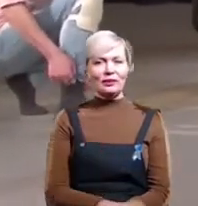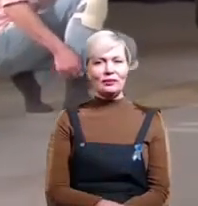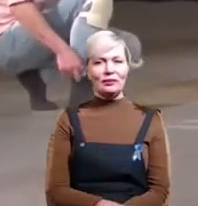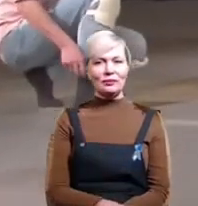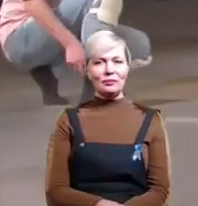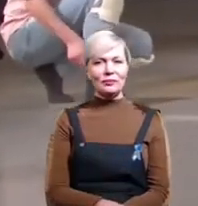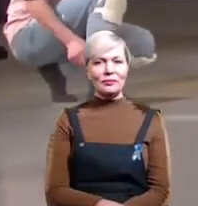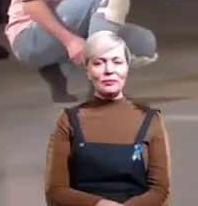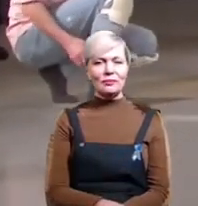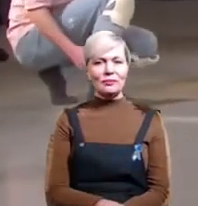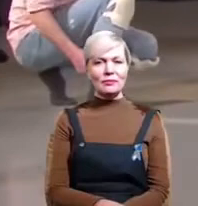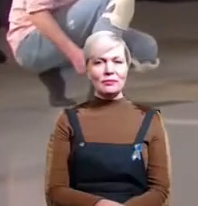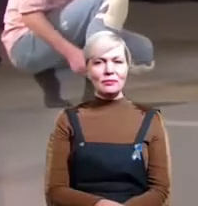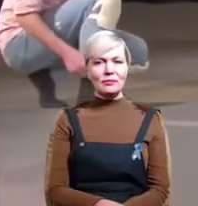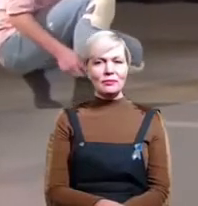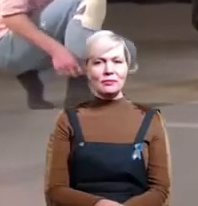Хорошо.